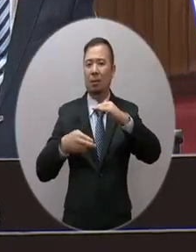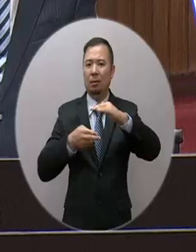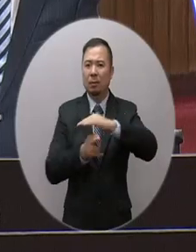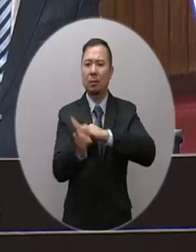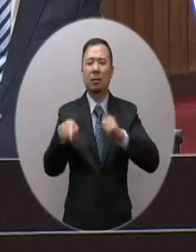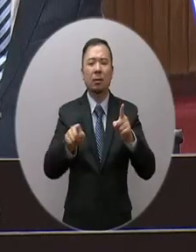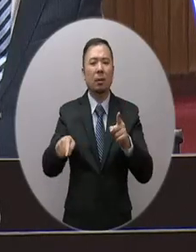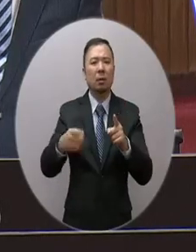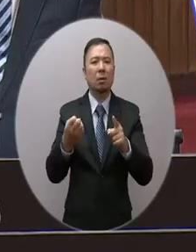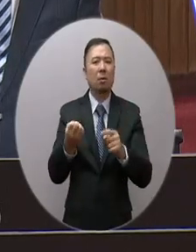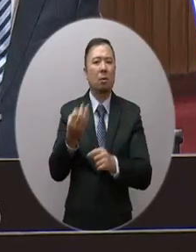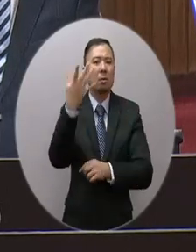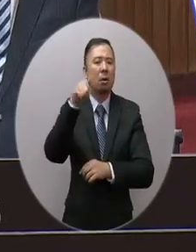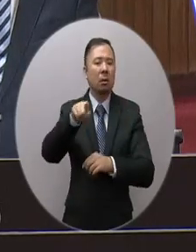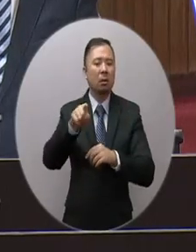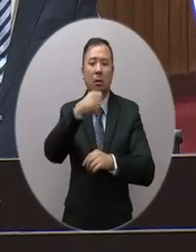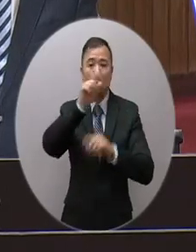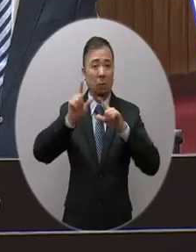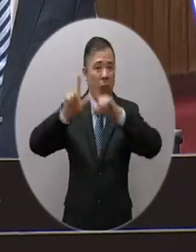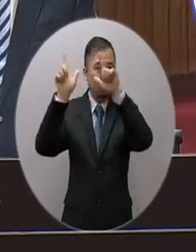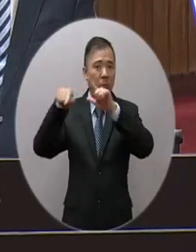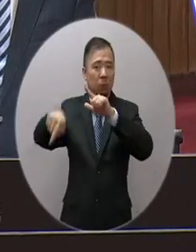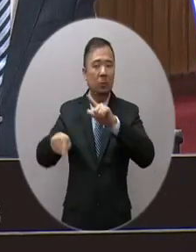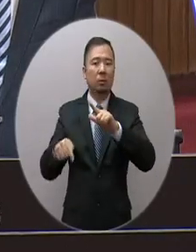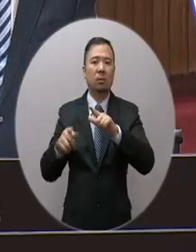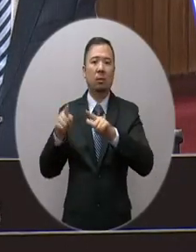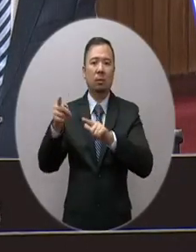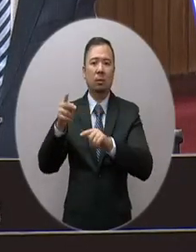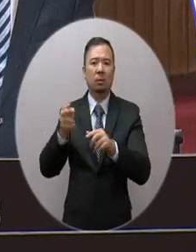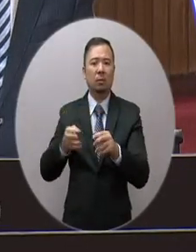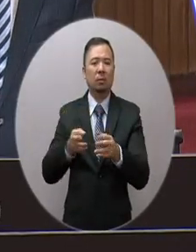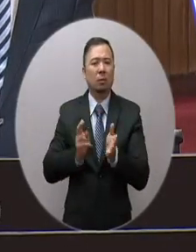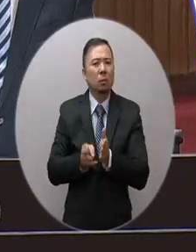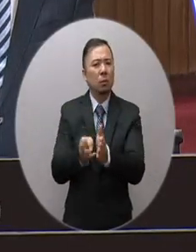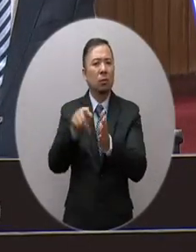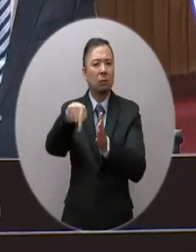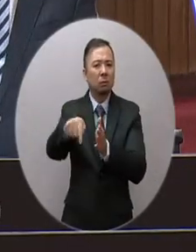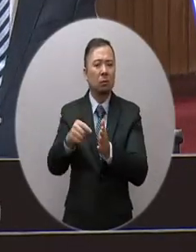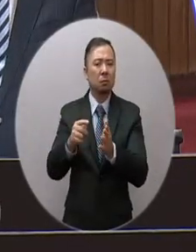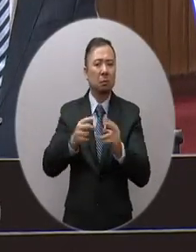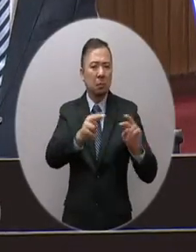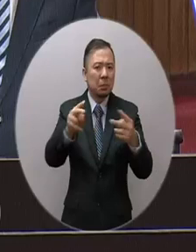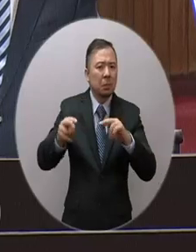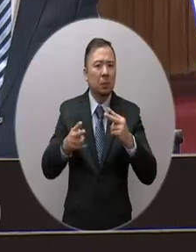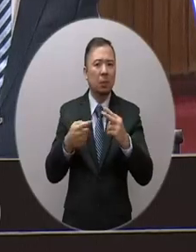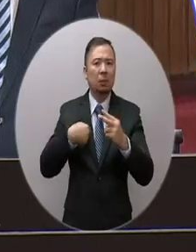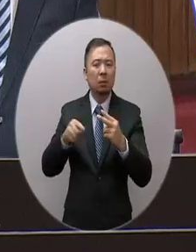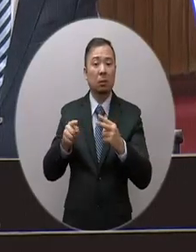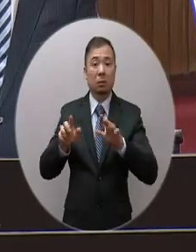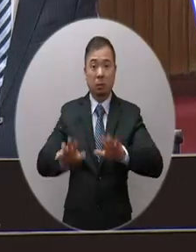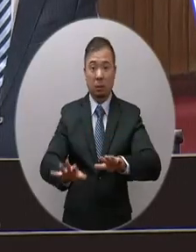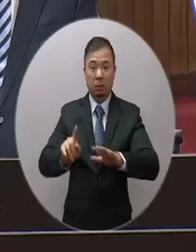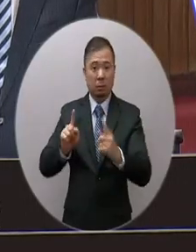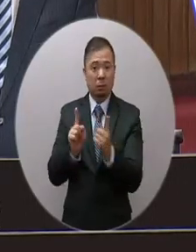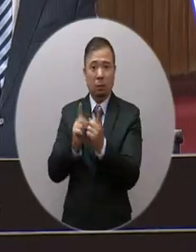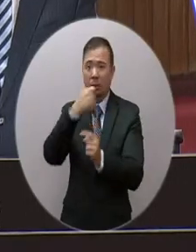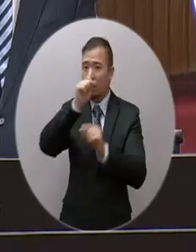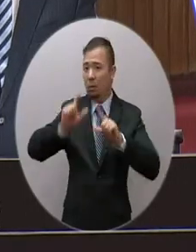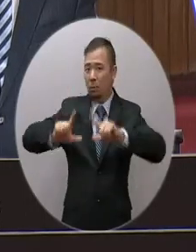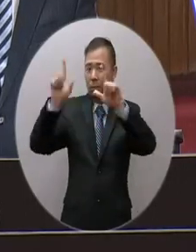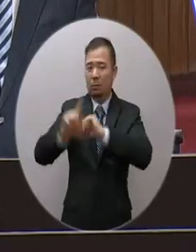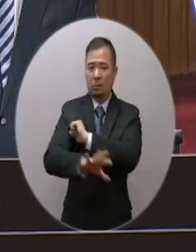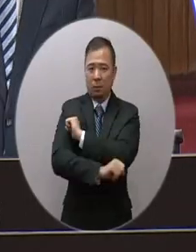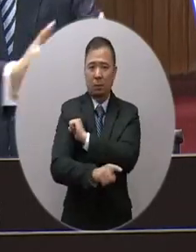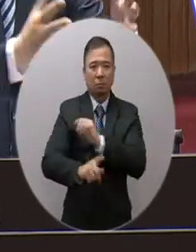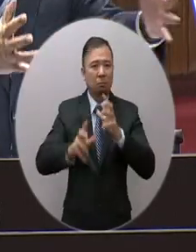化之外，现在正在进行当中，或者已经被核准了，对台东的基础建设是有所帮